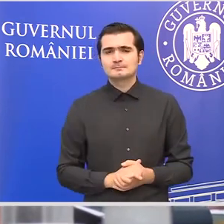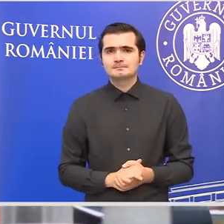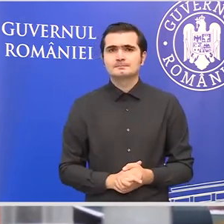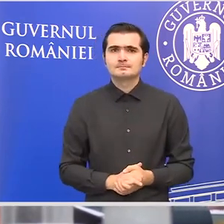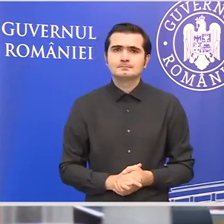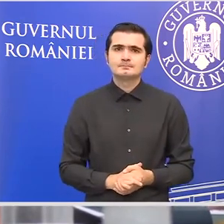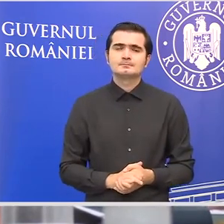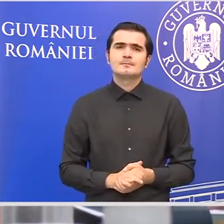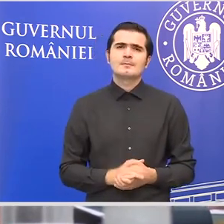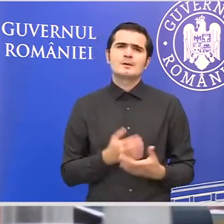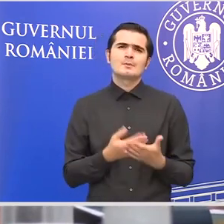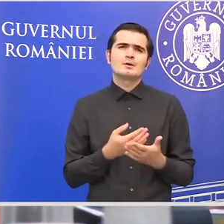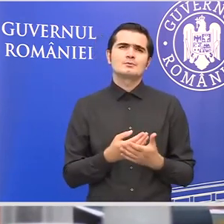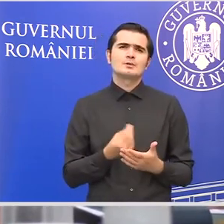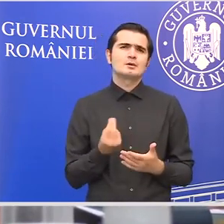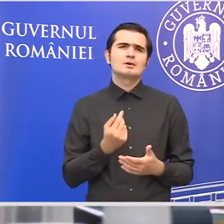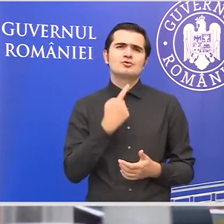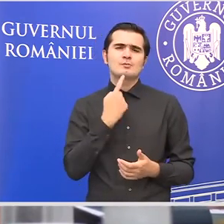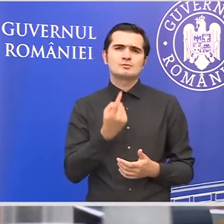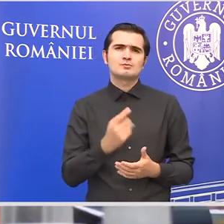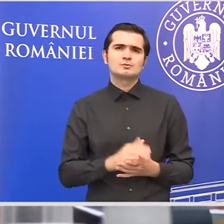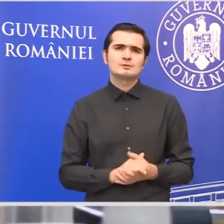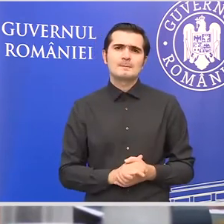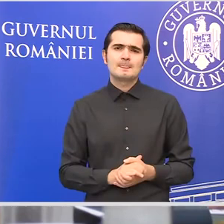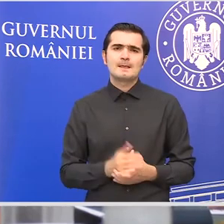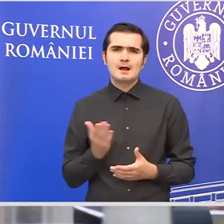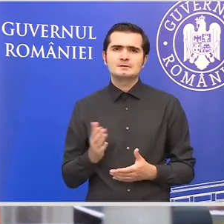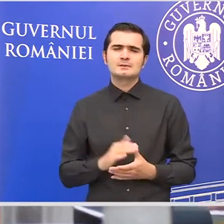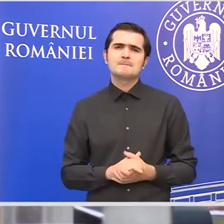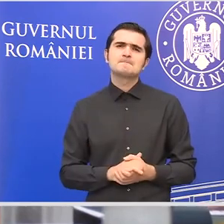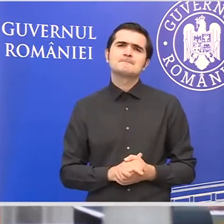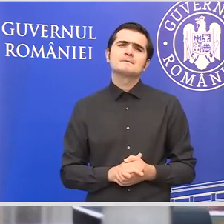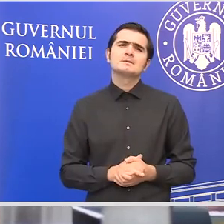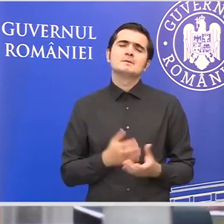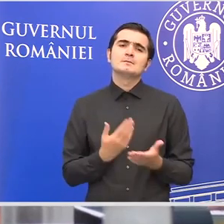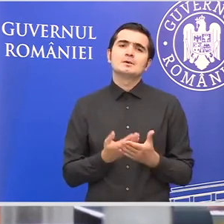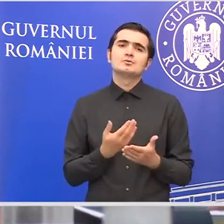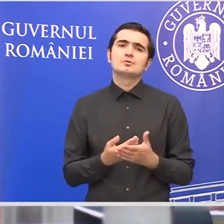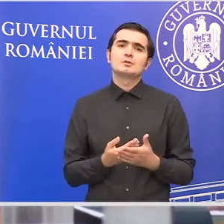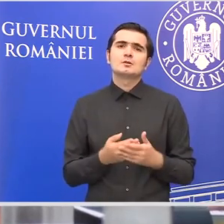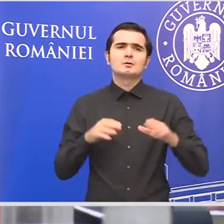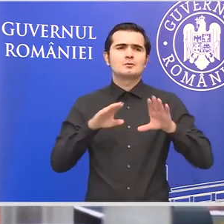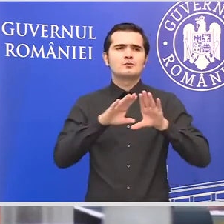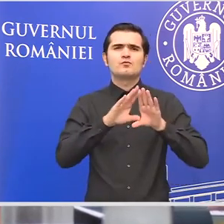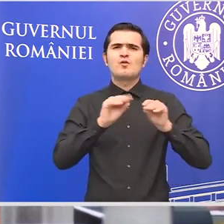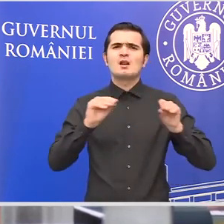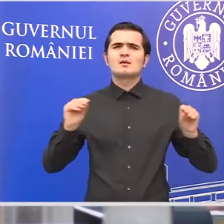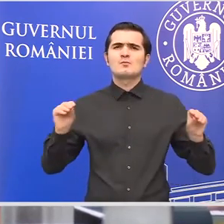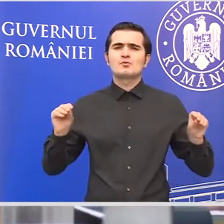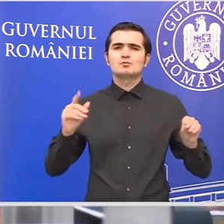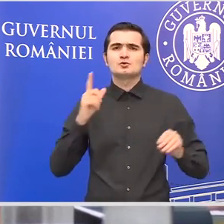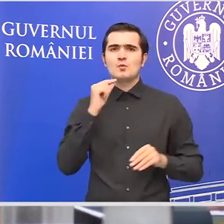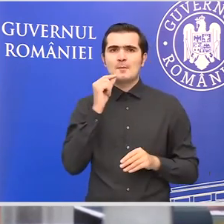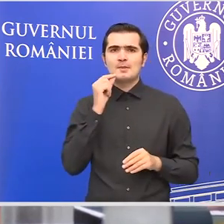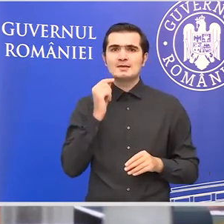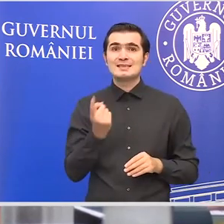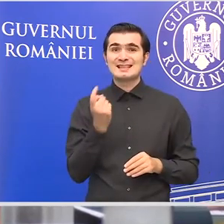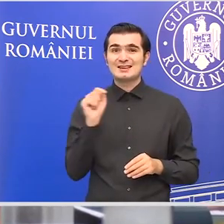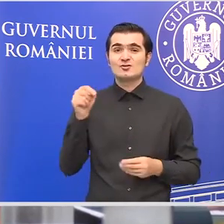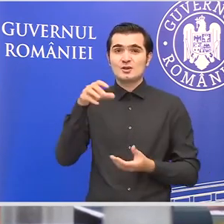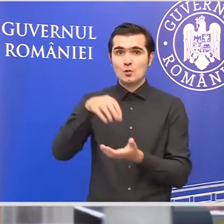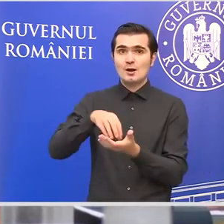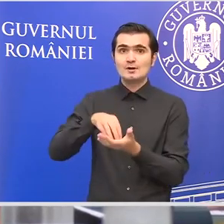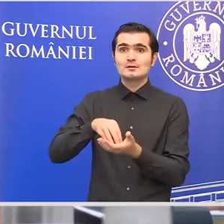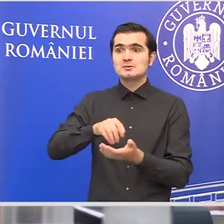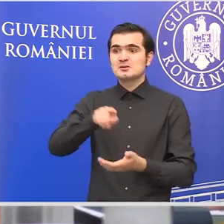Pentru că, de ce spun și subliniez toate acestea? Pentru că foarte mulți din astfel de localități